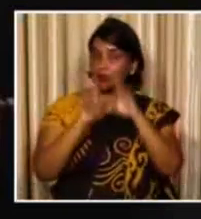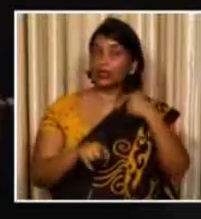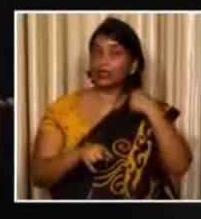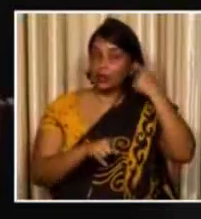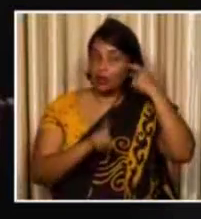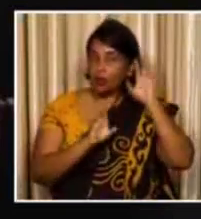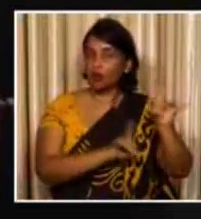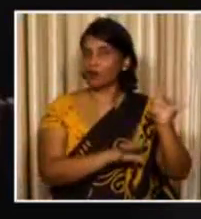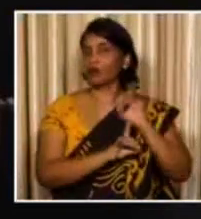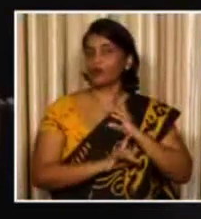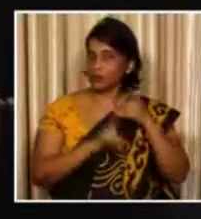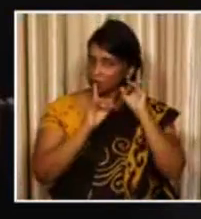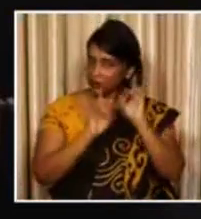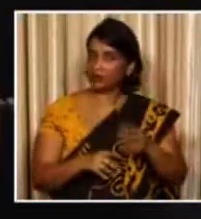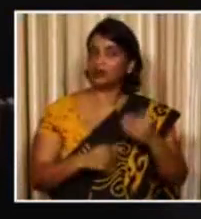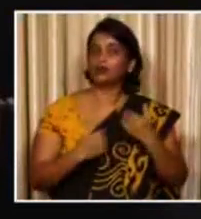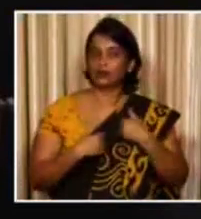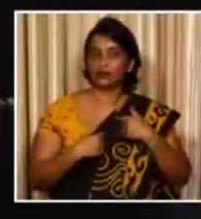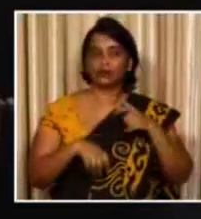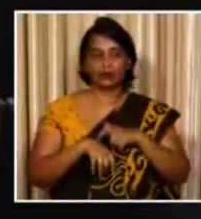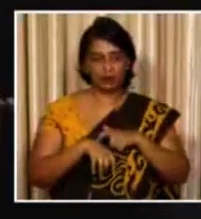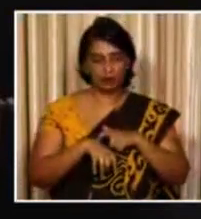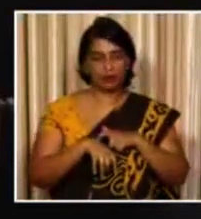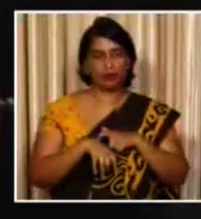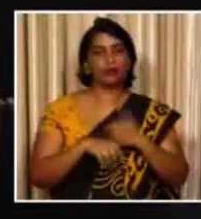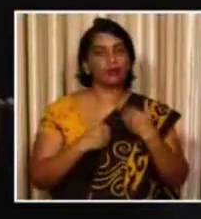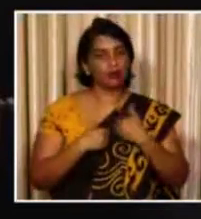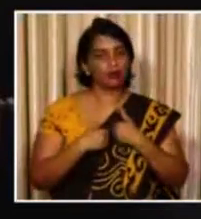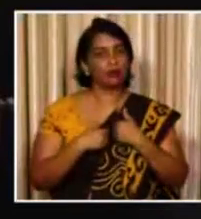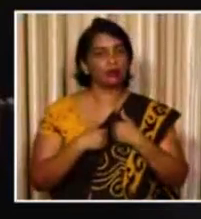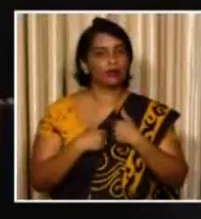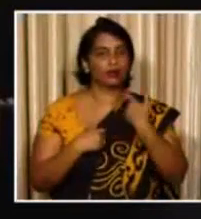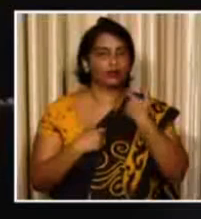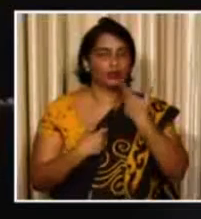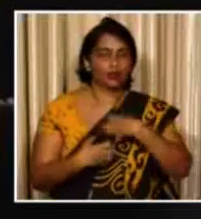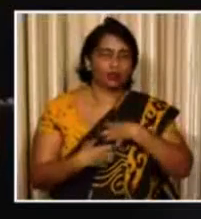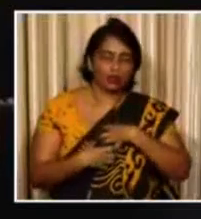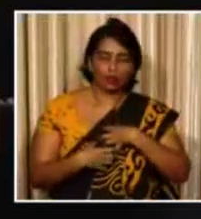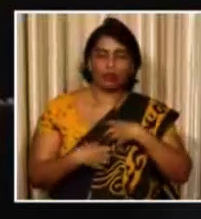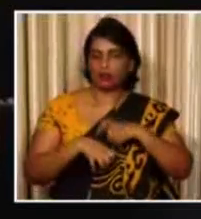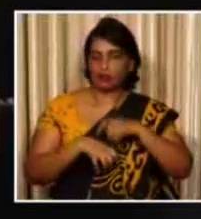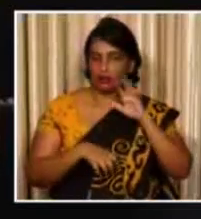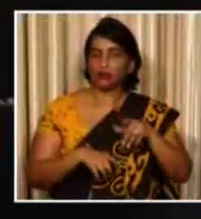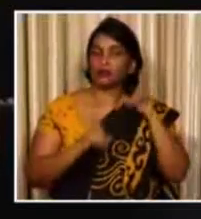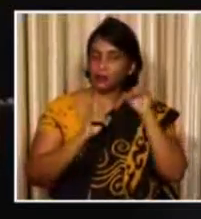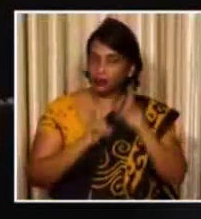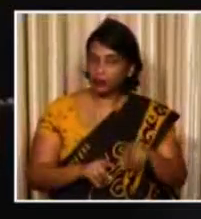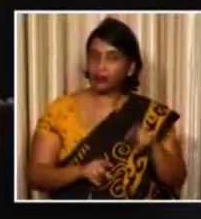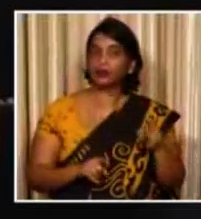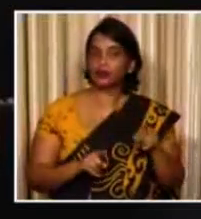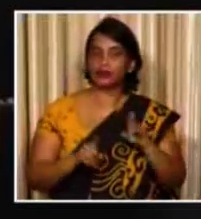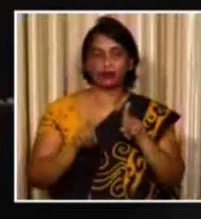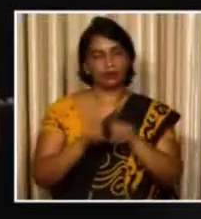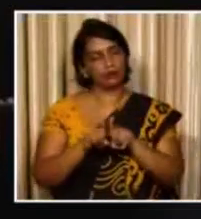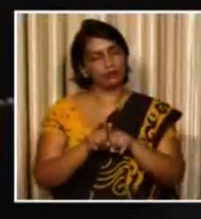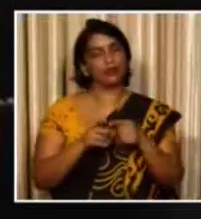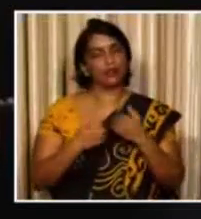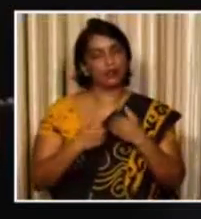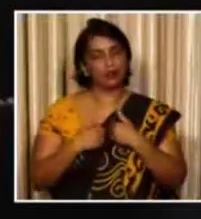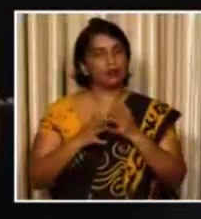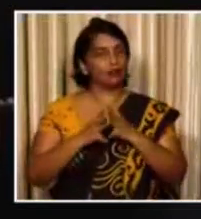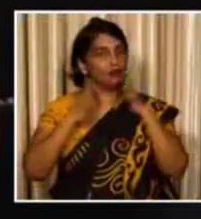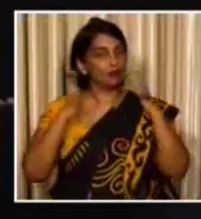അദഹന്നെത്തെയായി. എമ നിസാ മെമ അവസ്ഥാവ മട ഇതാമ സംവേദീ അവസ്ഥാവക് എയ എക പെത്തകിങ് അപേ